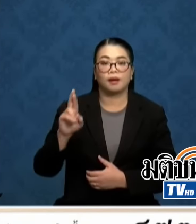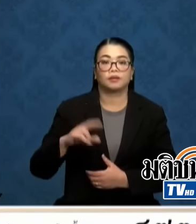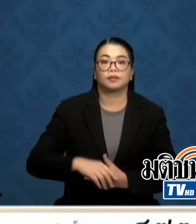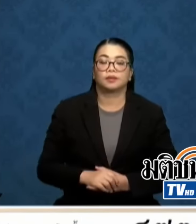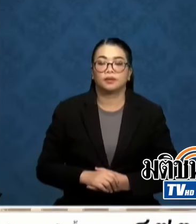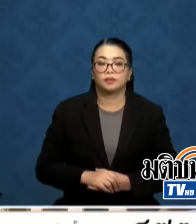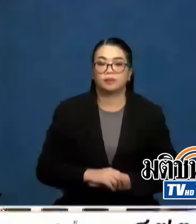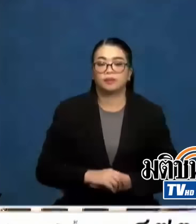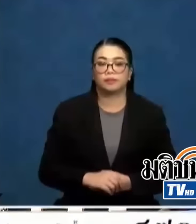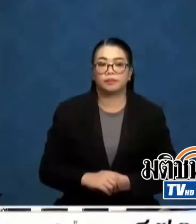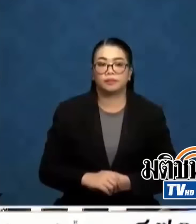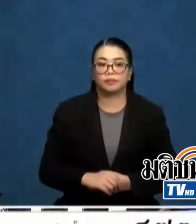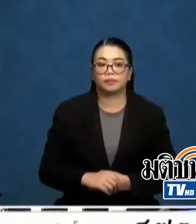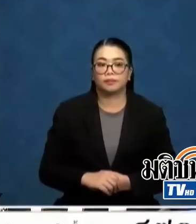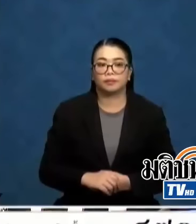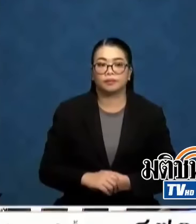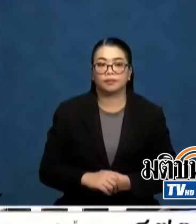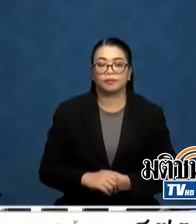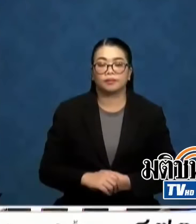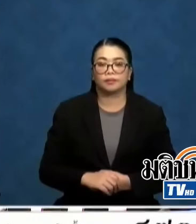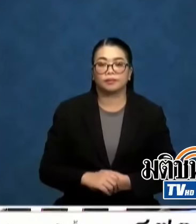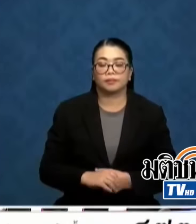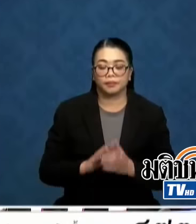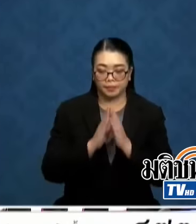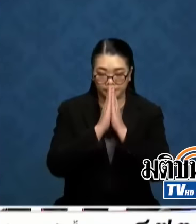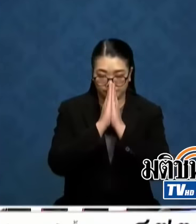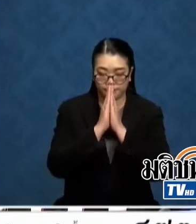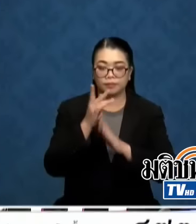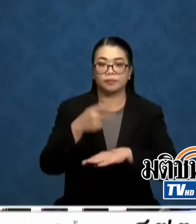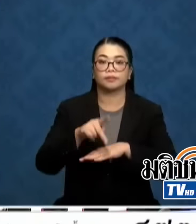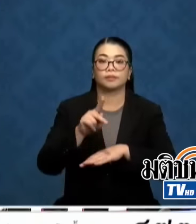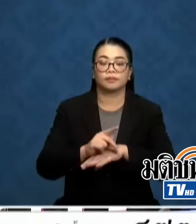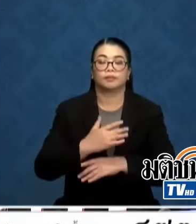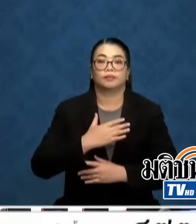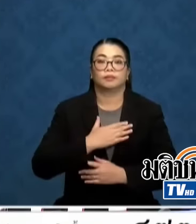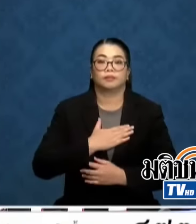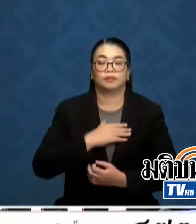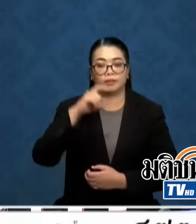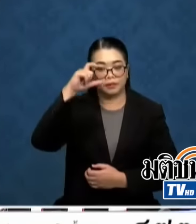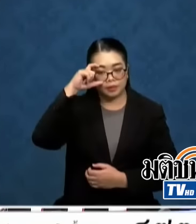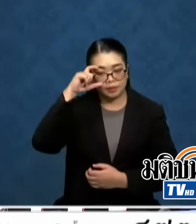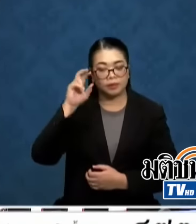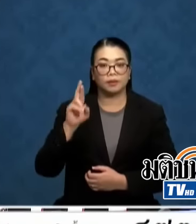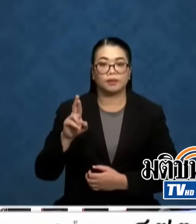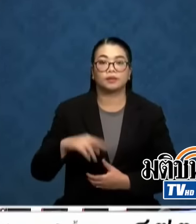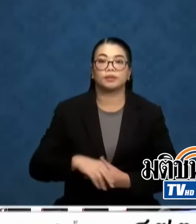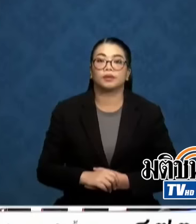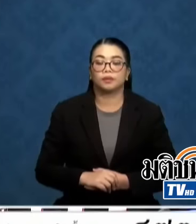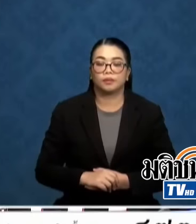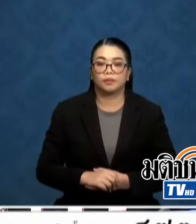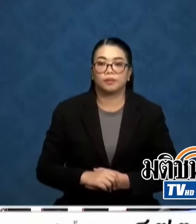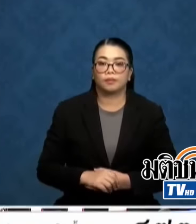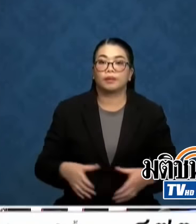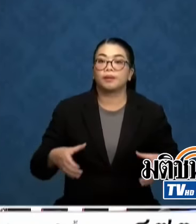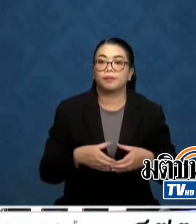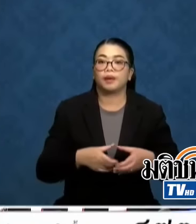เชิญครับเรียนท่านประธานผมรังสิโรมสมาชิกสภาผู้แทนราษฎรพรรค